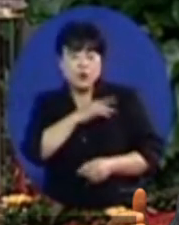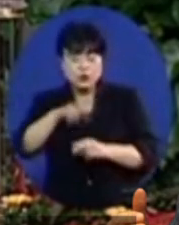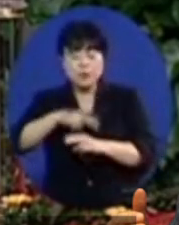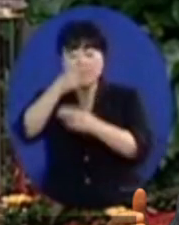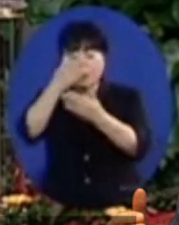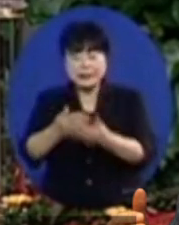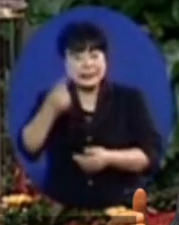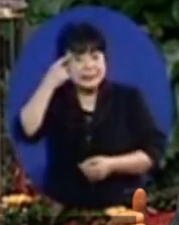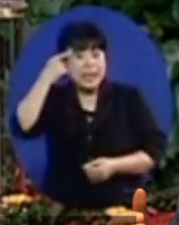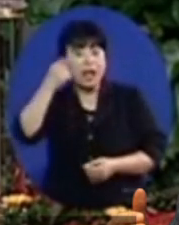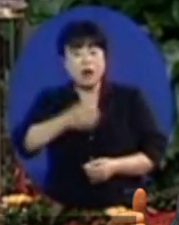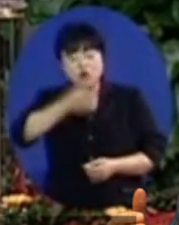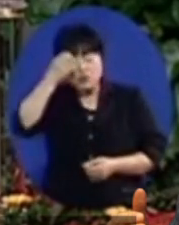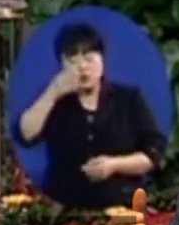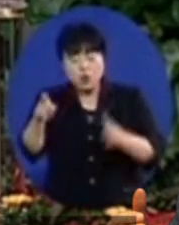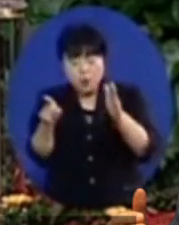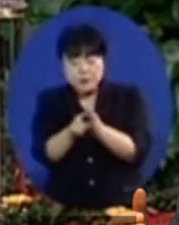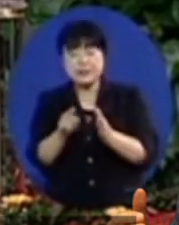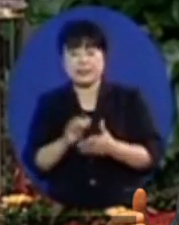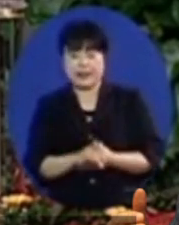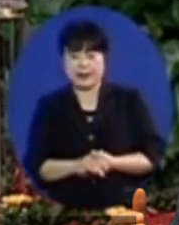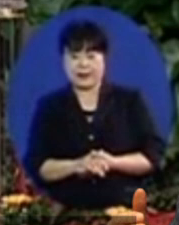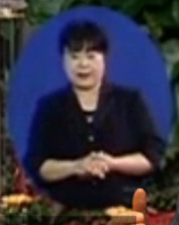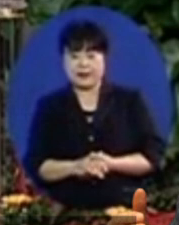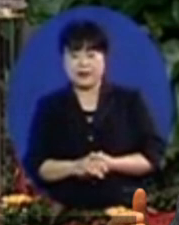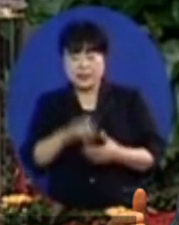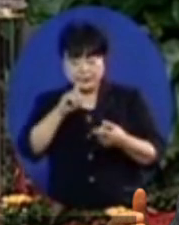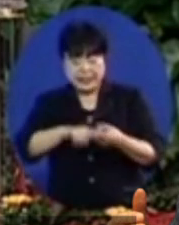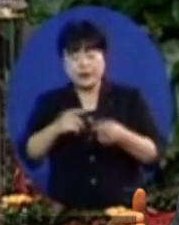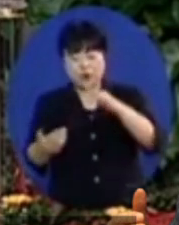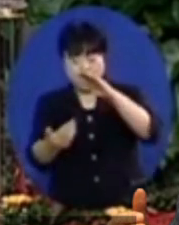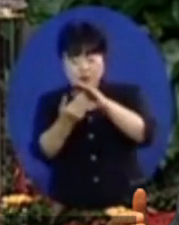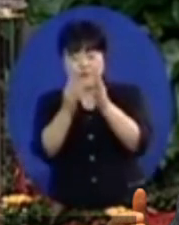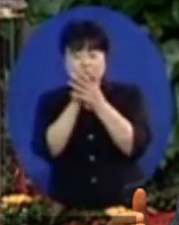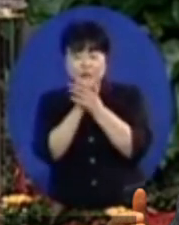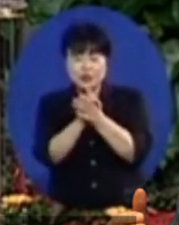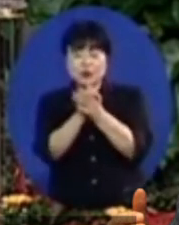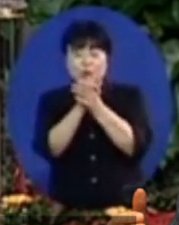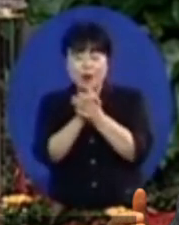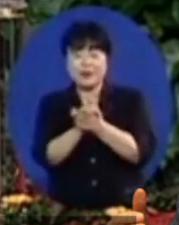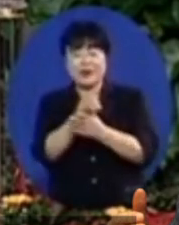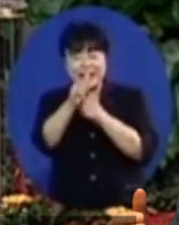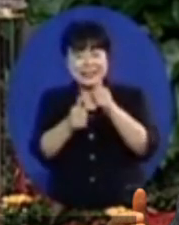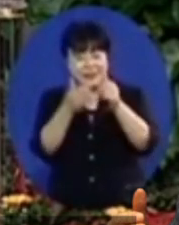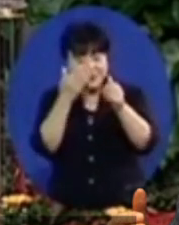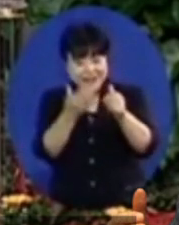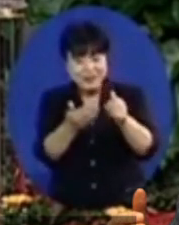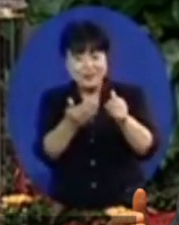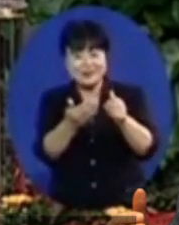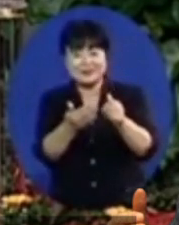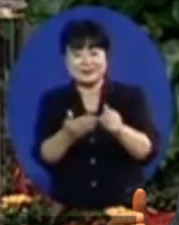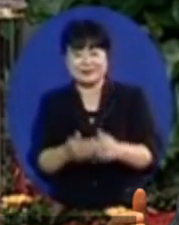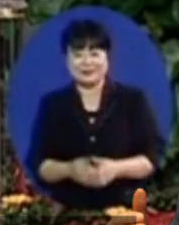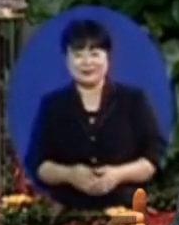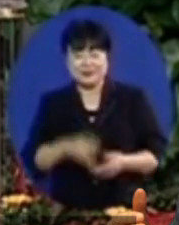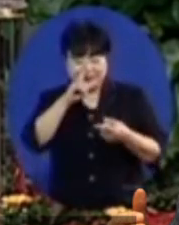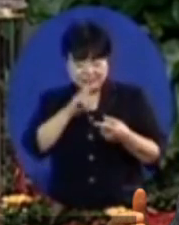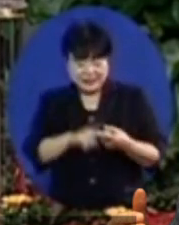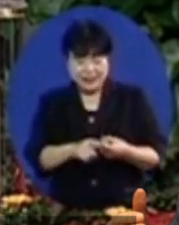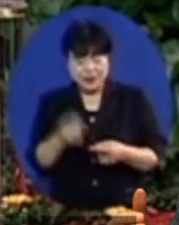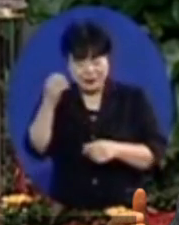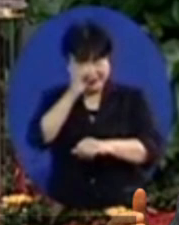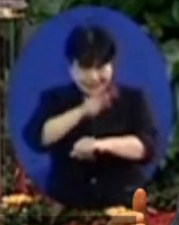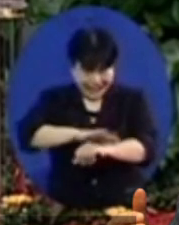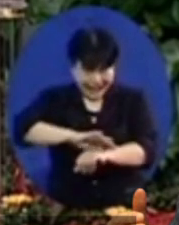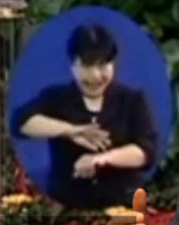받았다고 생각하고 꿈꾸고 믿고 생각하며 그것이 실현화되도록 기도하면 하나님께서 영혼이